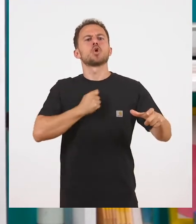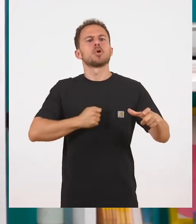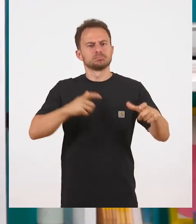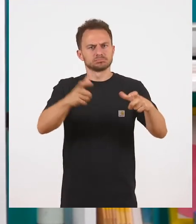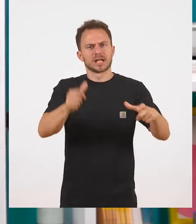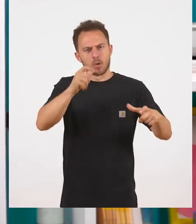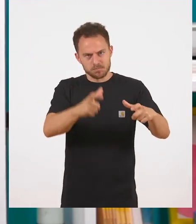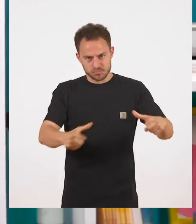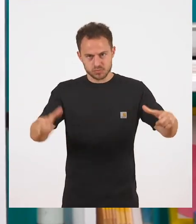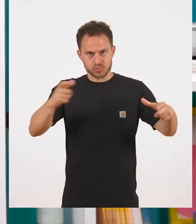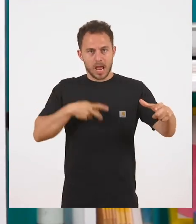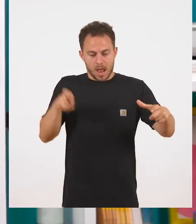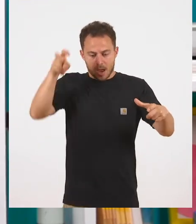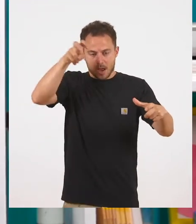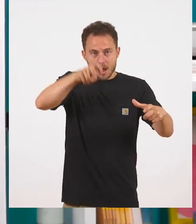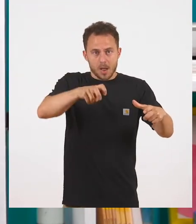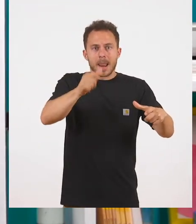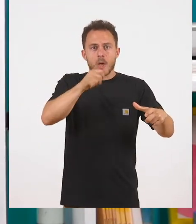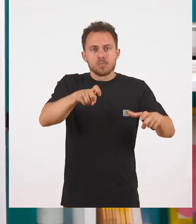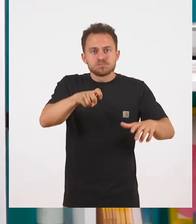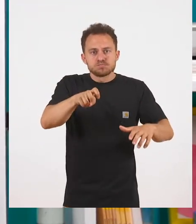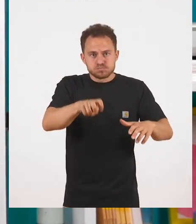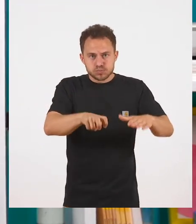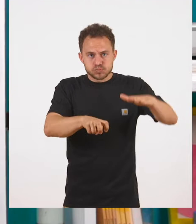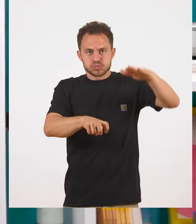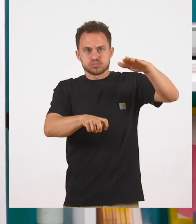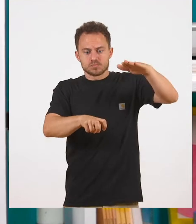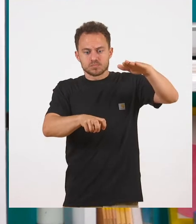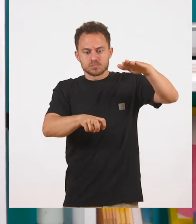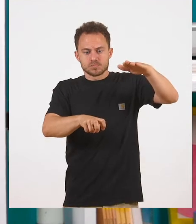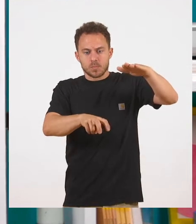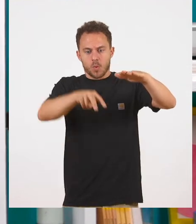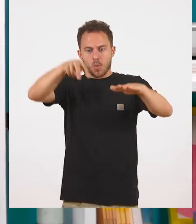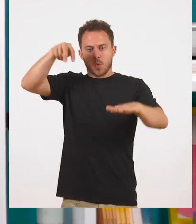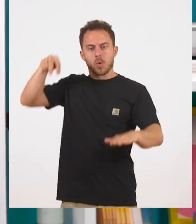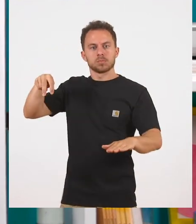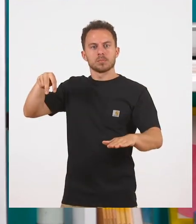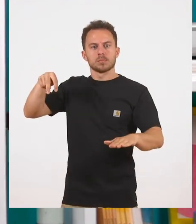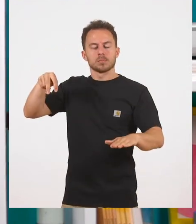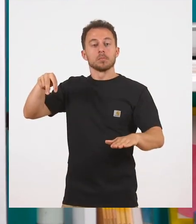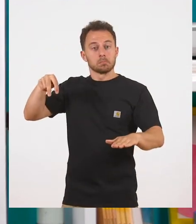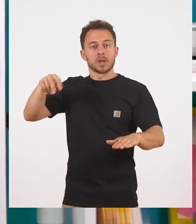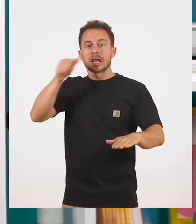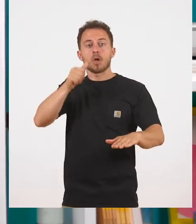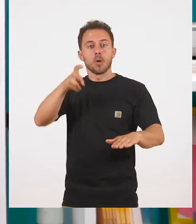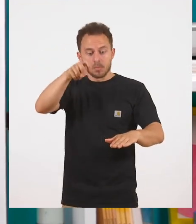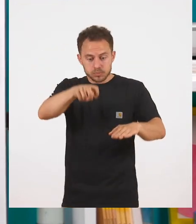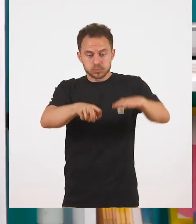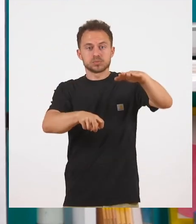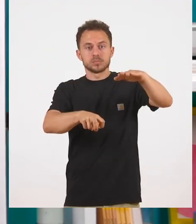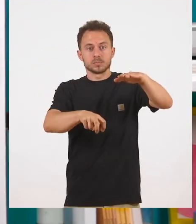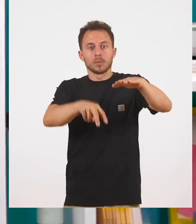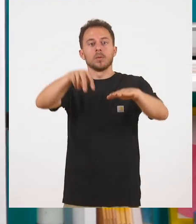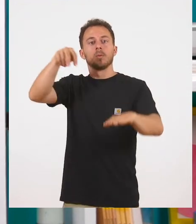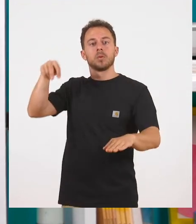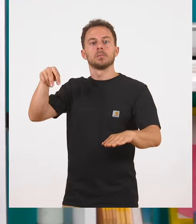διαπιστώσεις ότι όταν βυθίζεται το σώμα σου, η στάθμη του νερού ανεβαίνει. Ενώ όταν σηκώνεσαι από την μπανιέρα, η στάθμη του νερού κατεβαίνει.